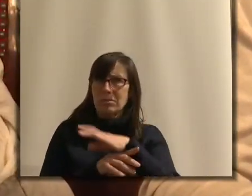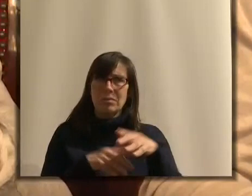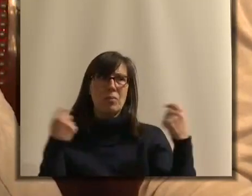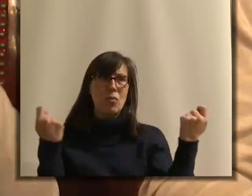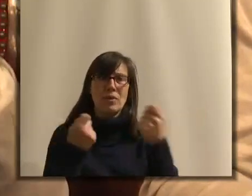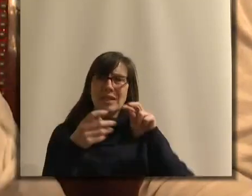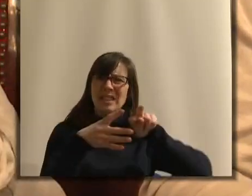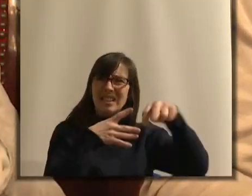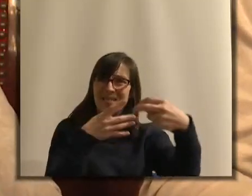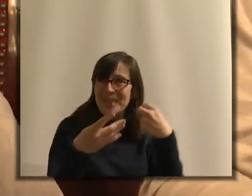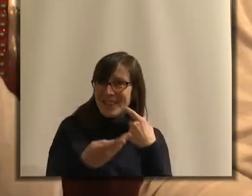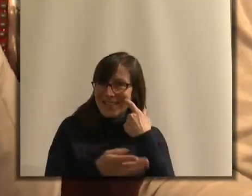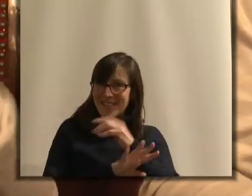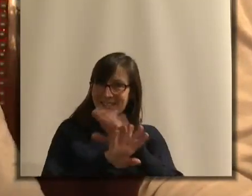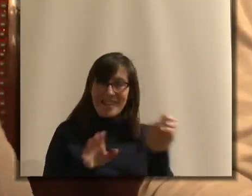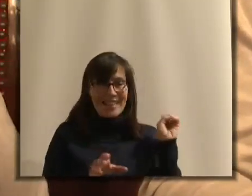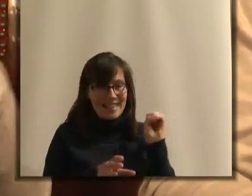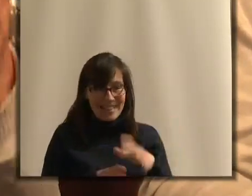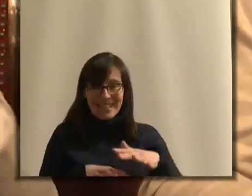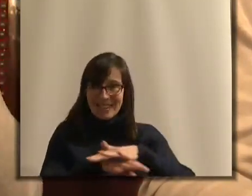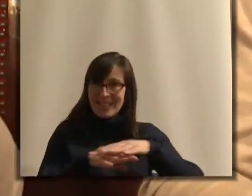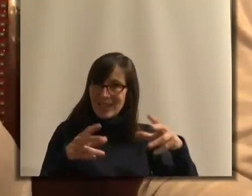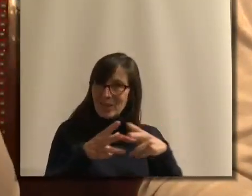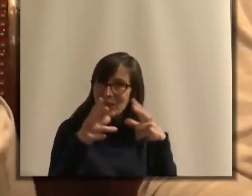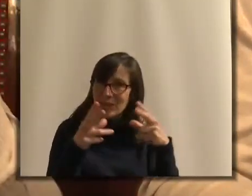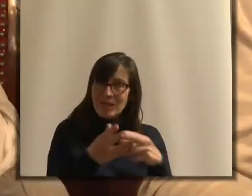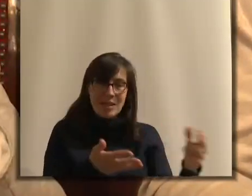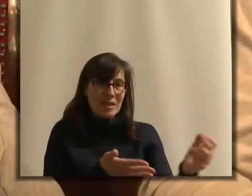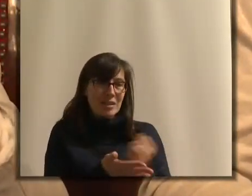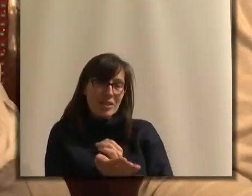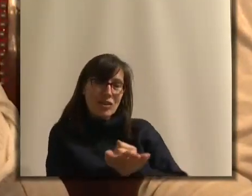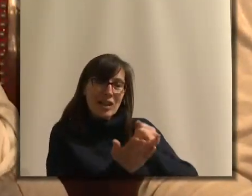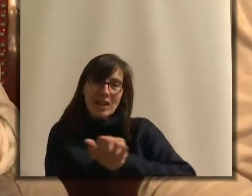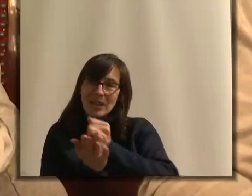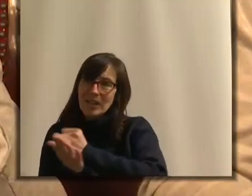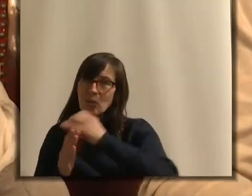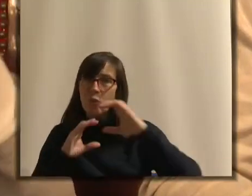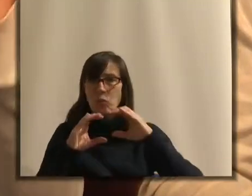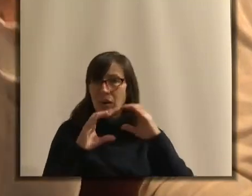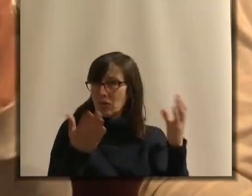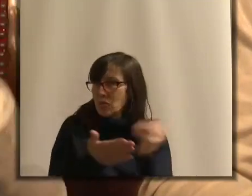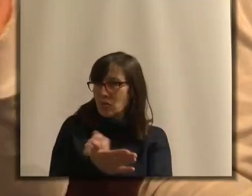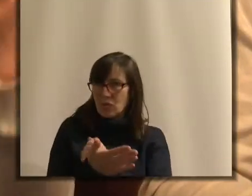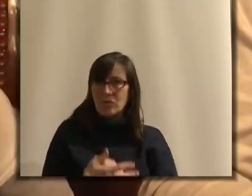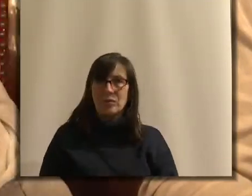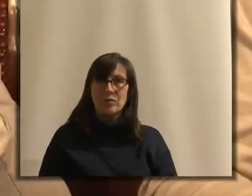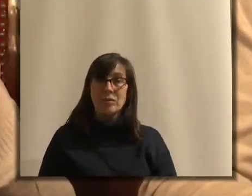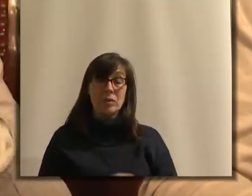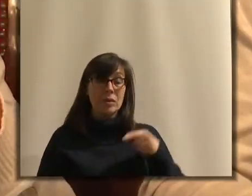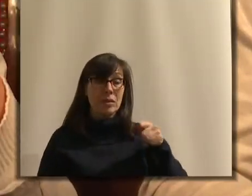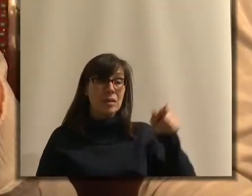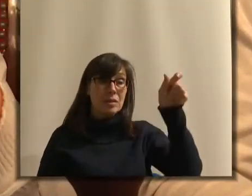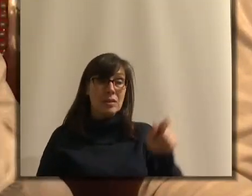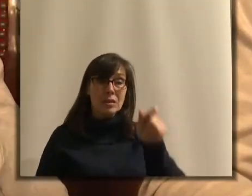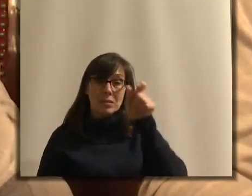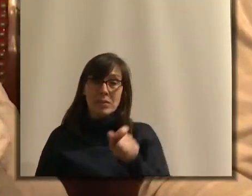la transparència, es posarà a les xarxes socials, es posarà a tots els canals que nosaltres tenim de comunicació. Llavors, aquestes persones que